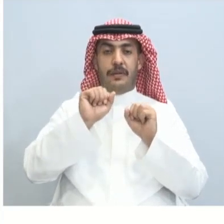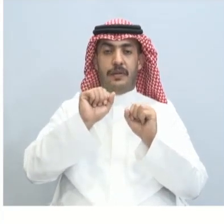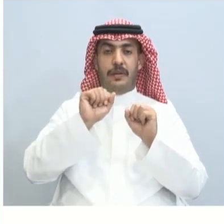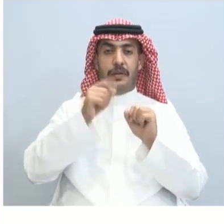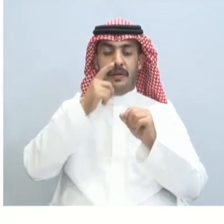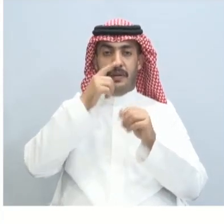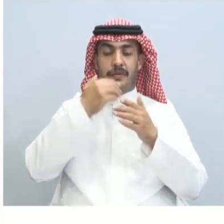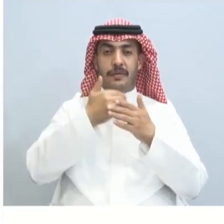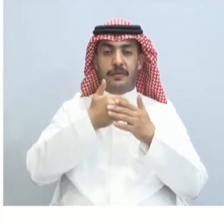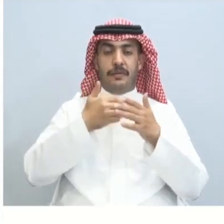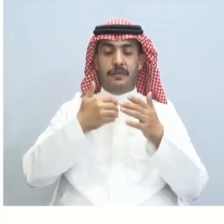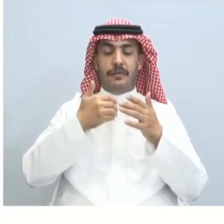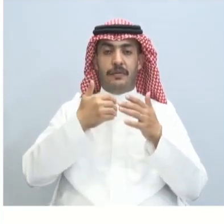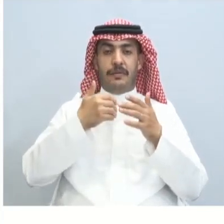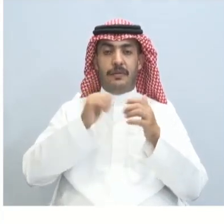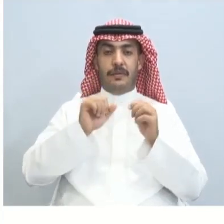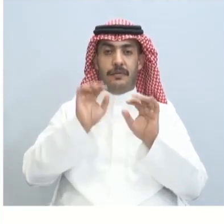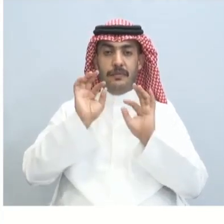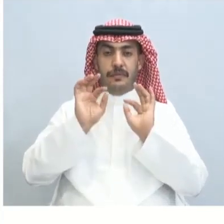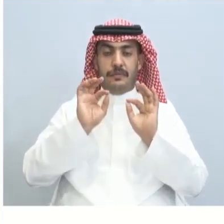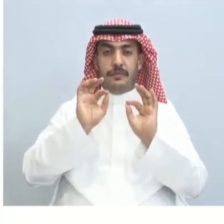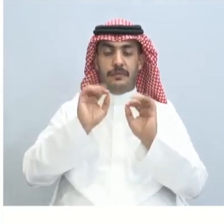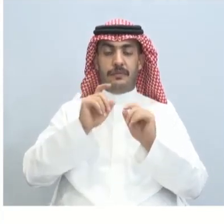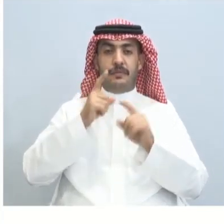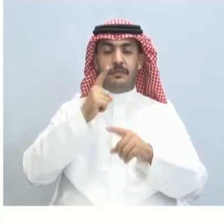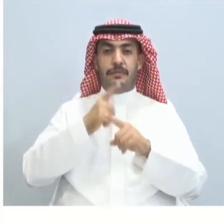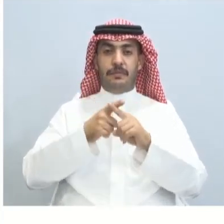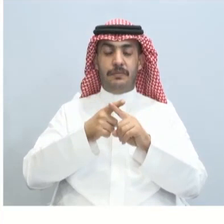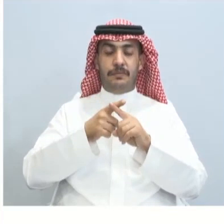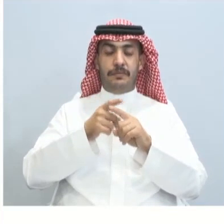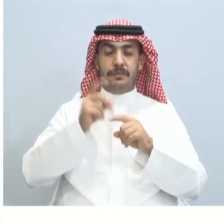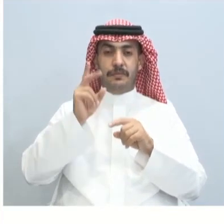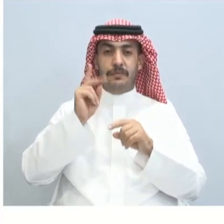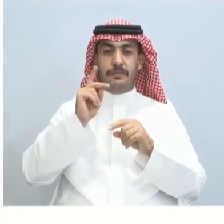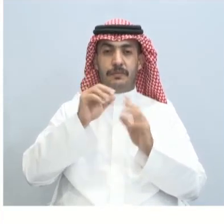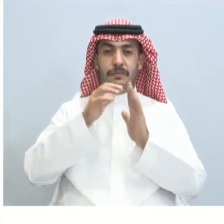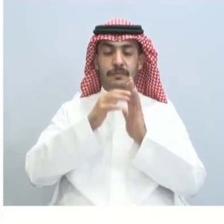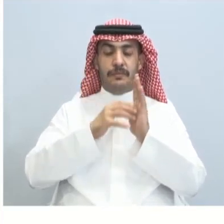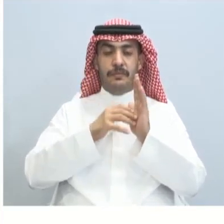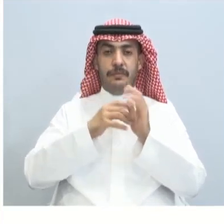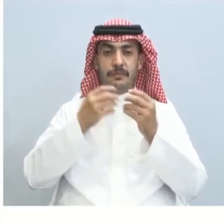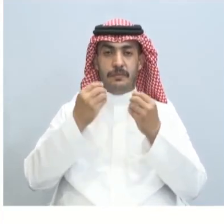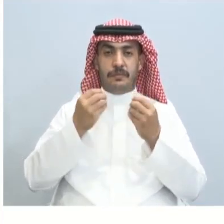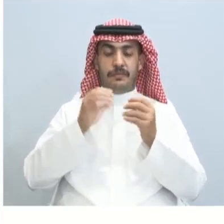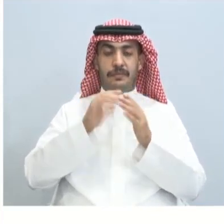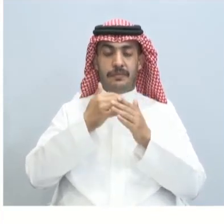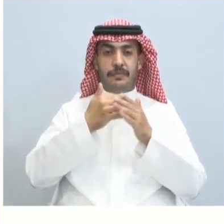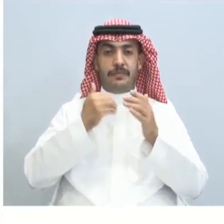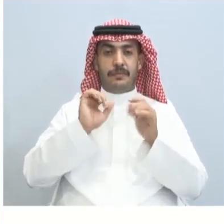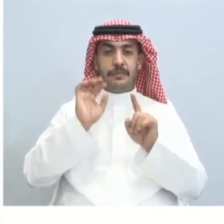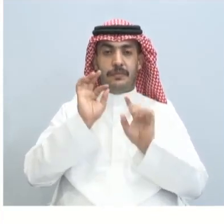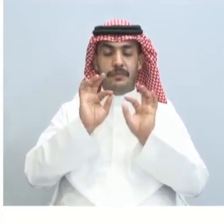ان نبتعد عن الانتقادات المباشره وتكون الخطابات لطيفه بعيدا عن